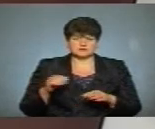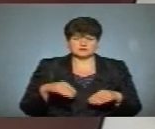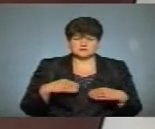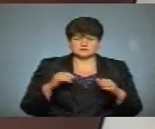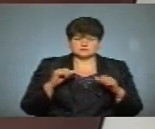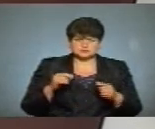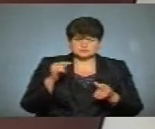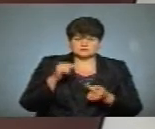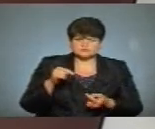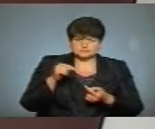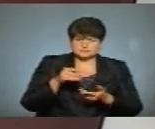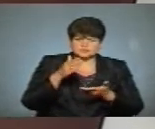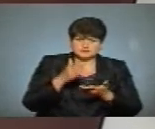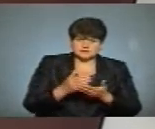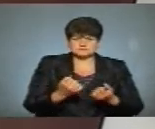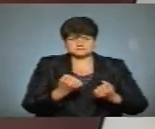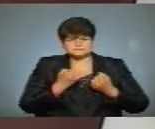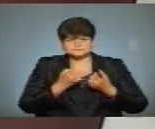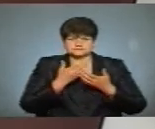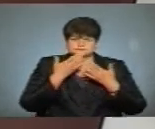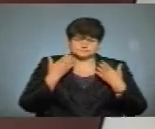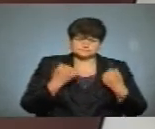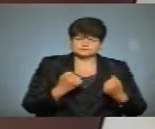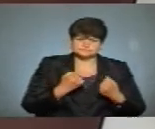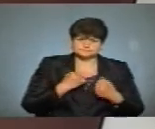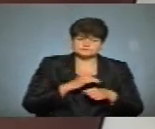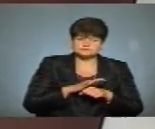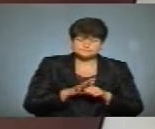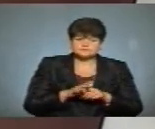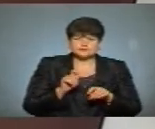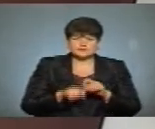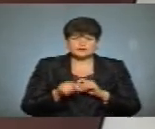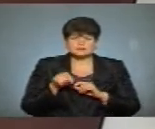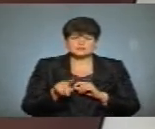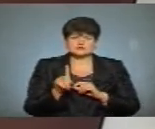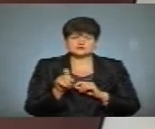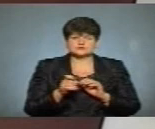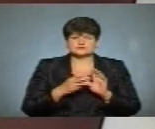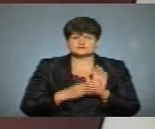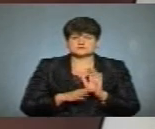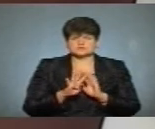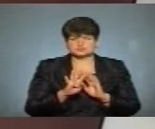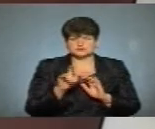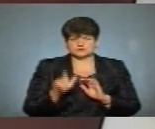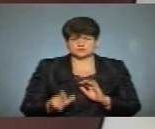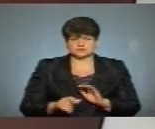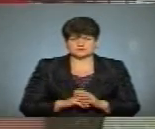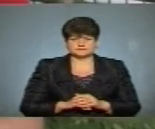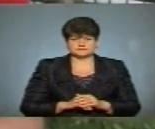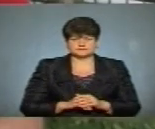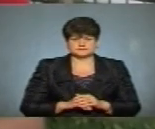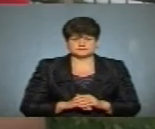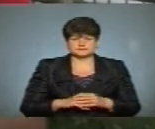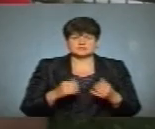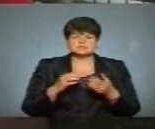змогу визначити наявність у людини імунітету до COVID-19, протестували 1184 людини.